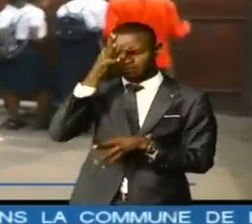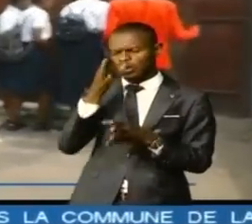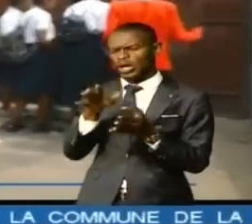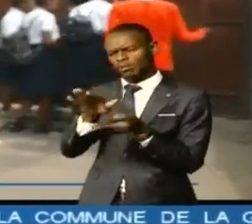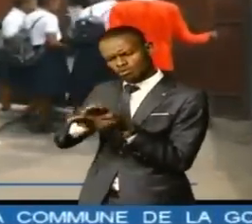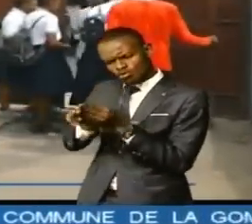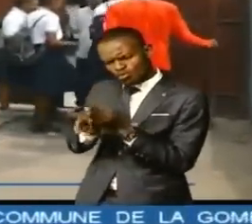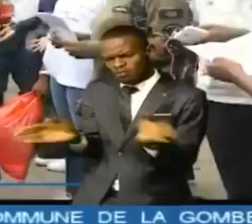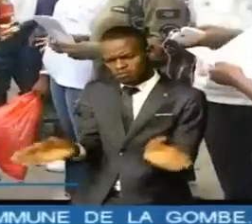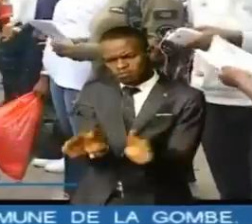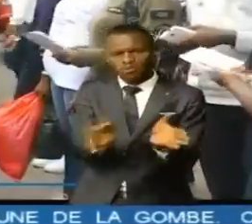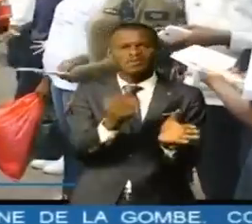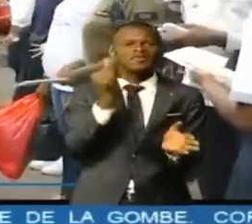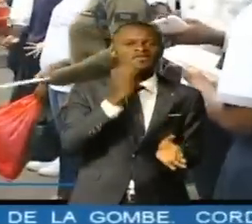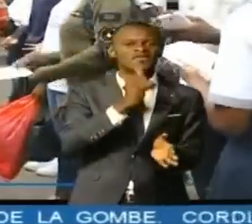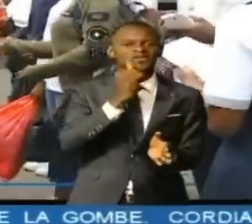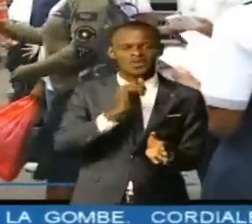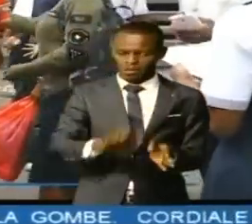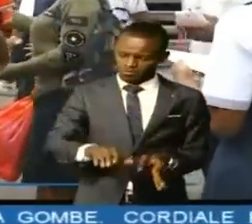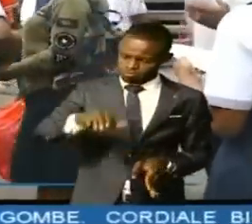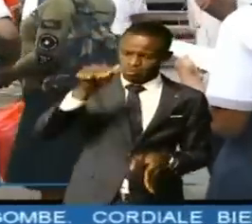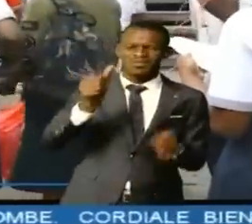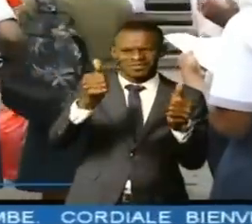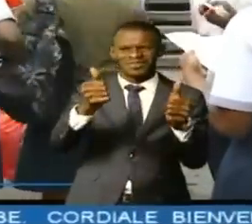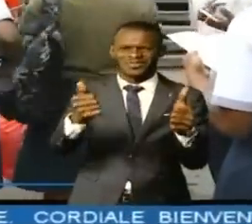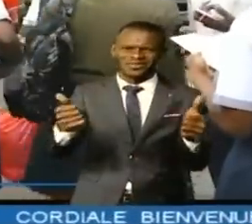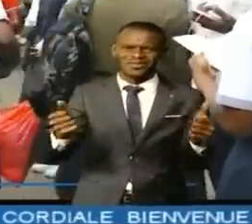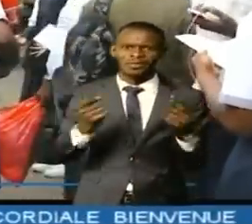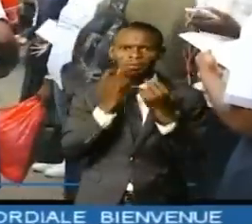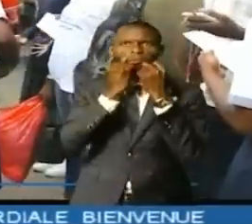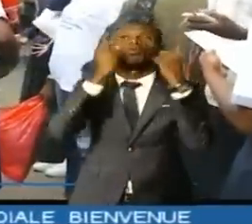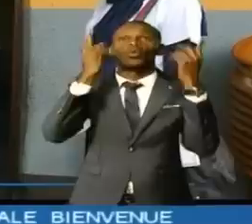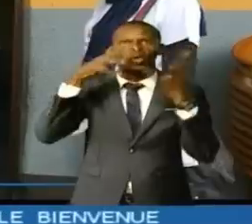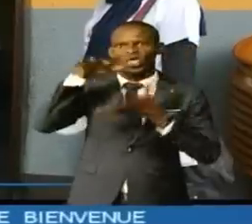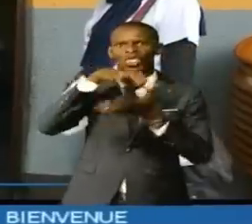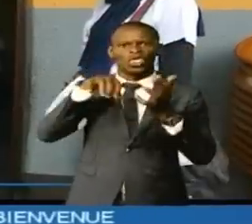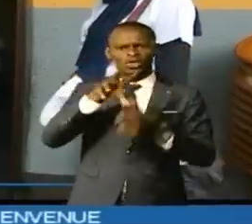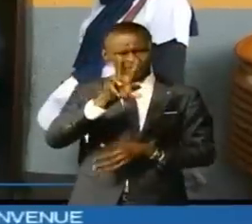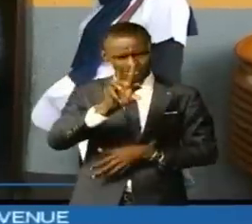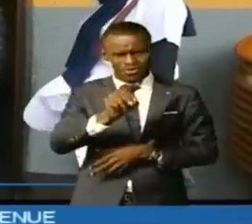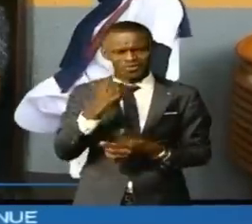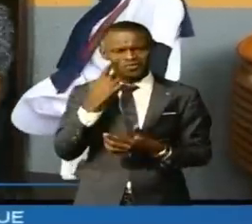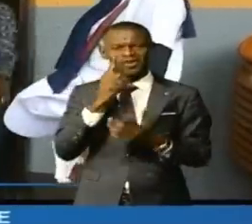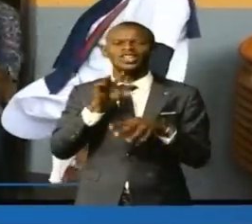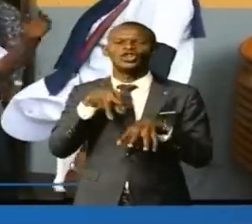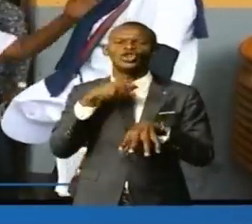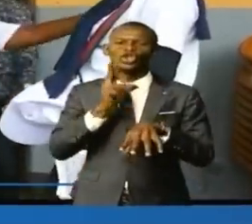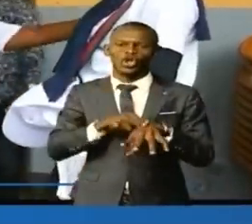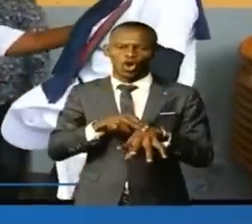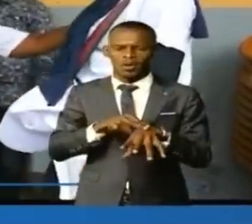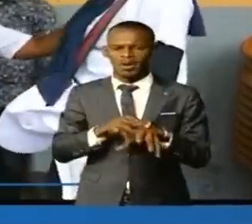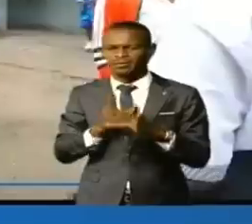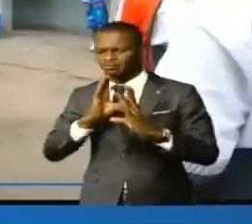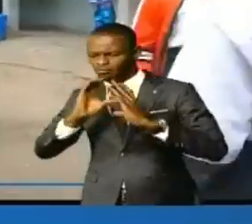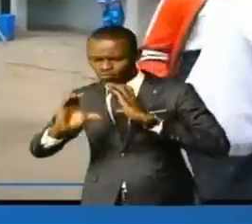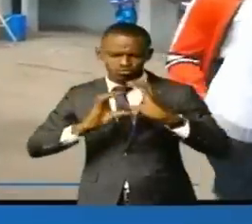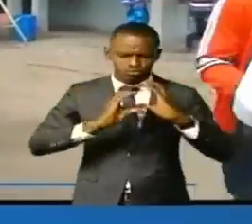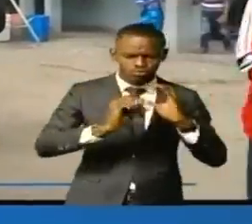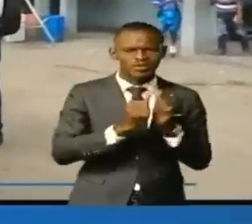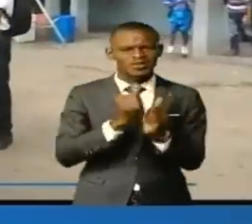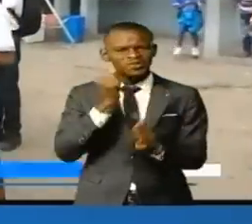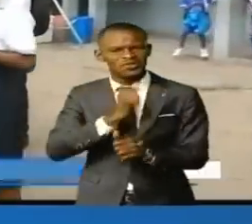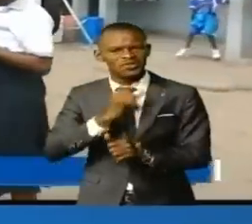pour préparer les enfants pour ne pas vivre une expérience traumatisante, mais à converser autour de la question des